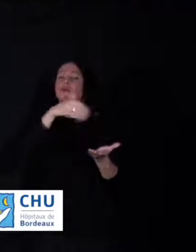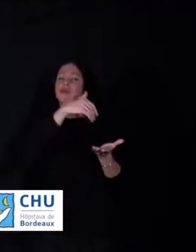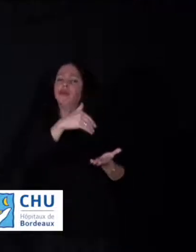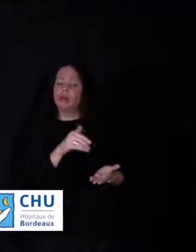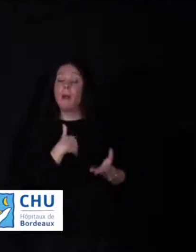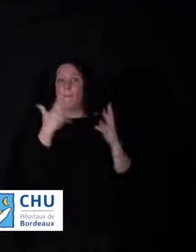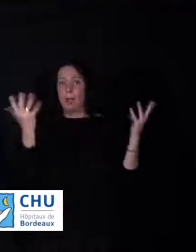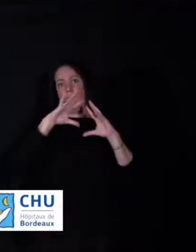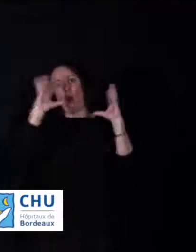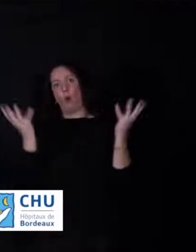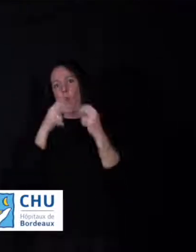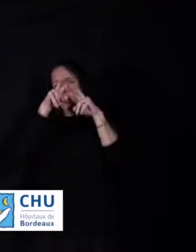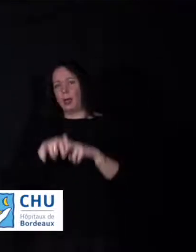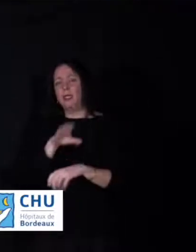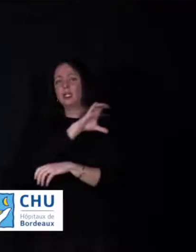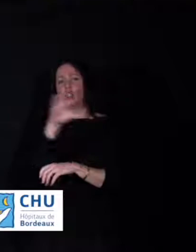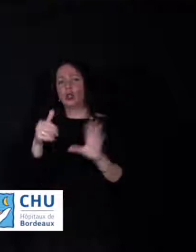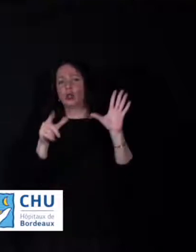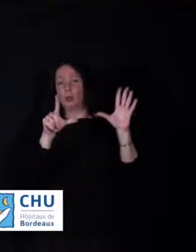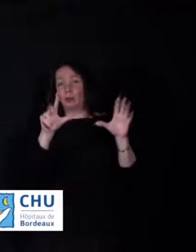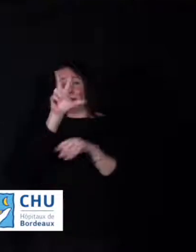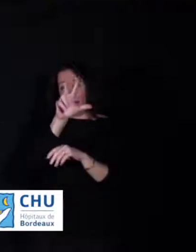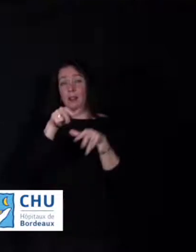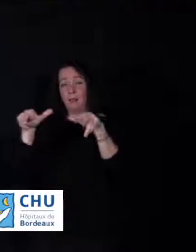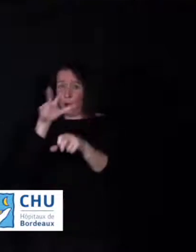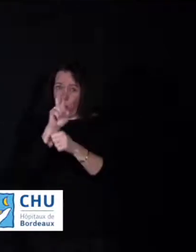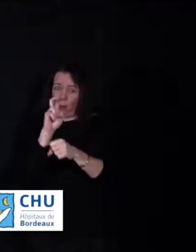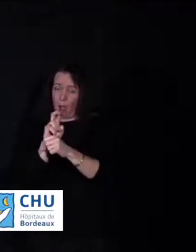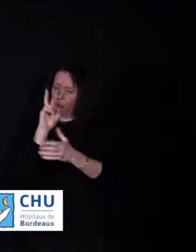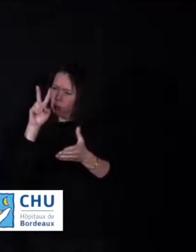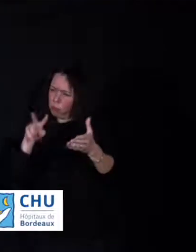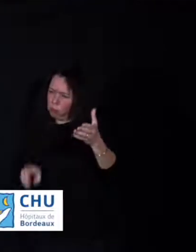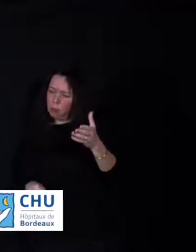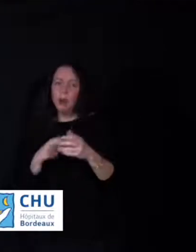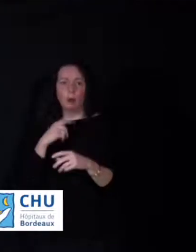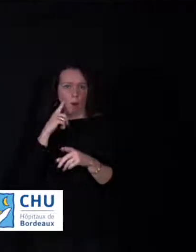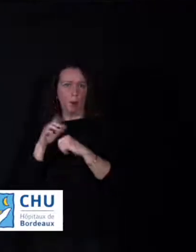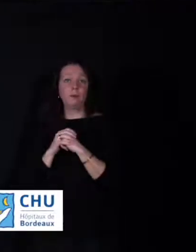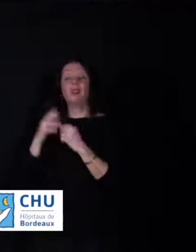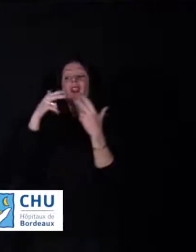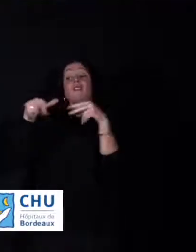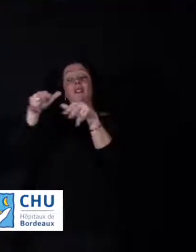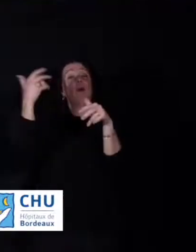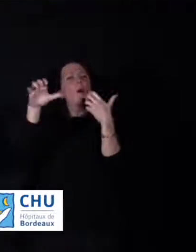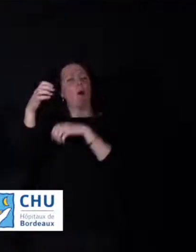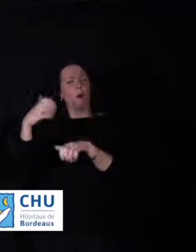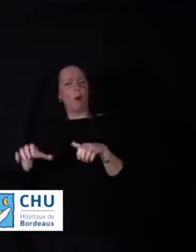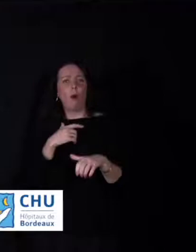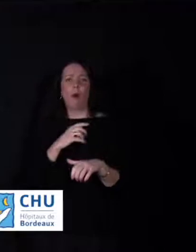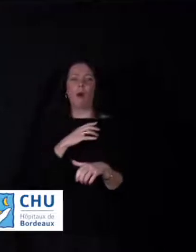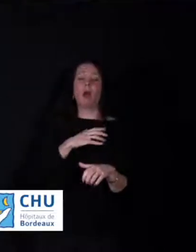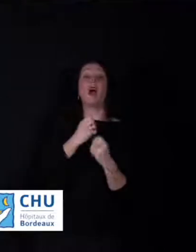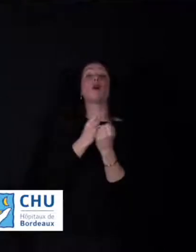retenu pour l'analyse 173 vidéos. Et comment se répartissent les vidéos en termes de pro et